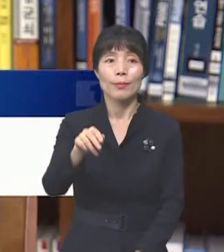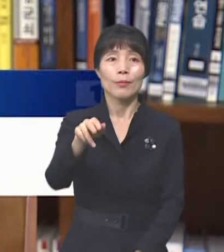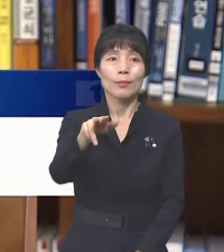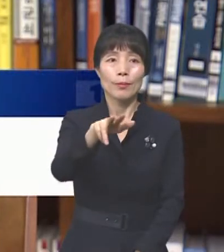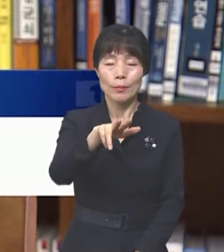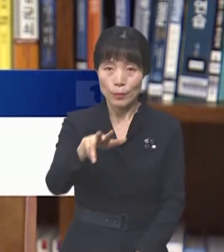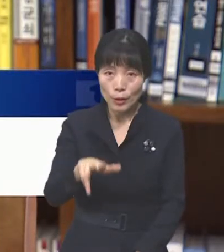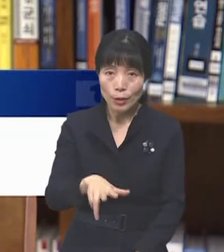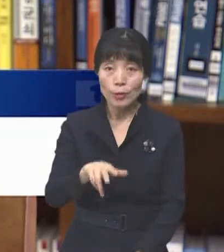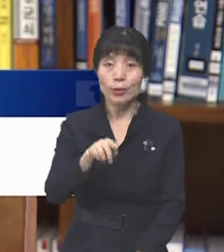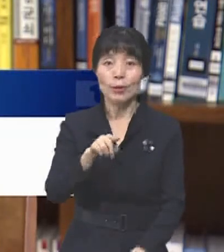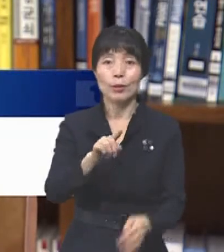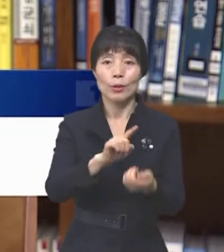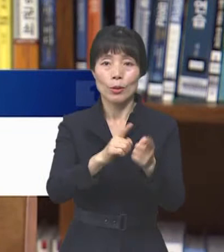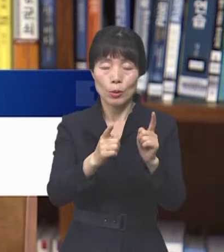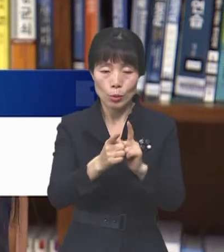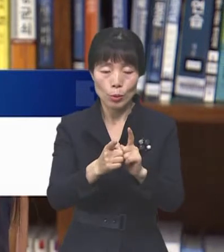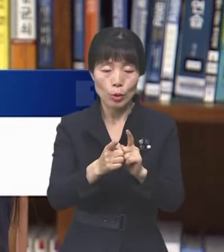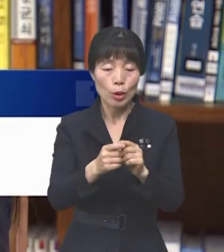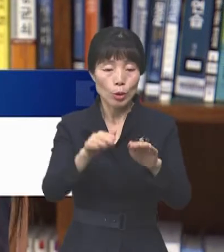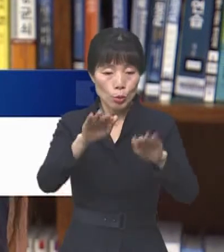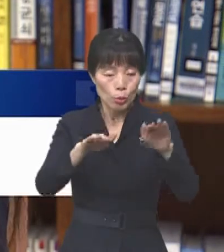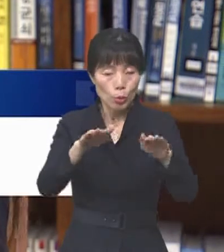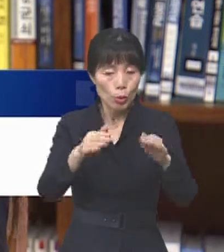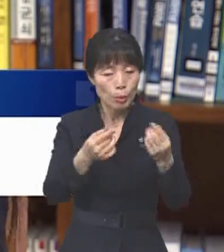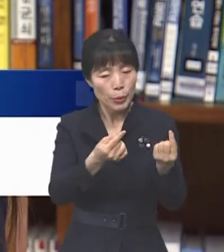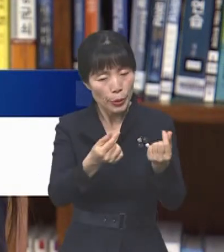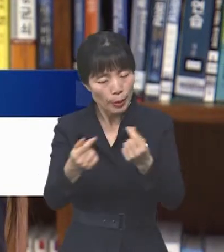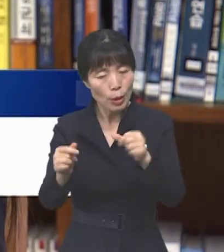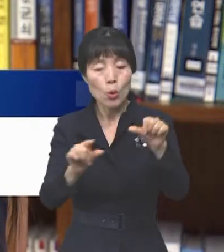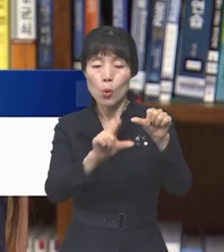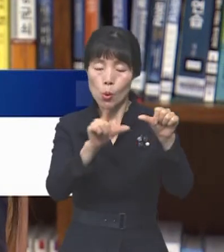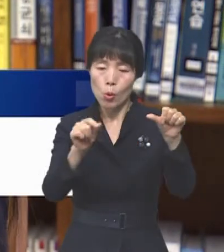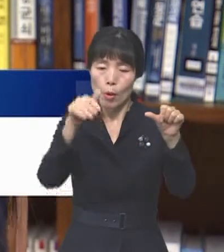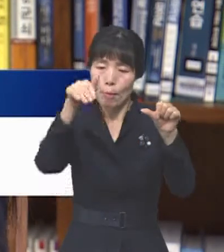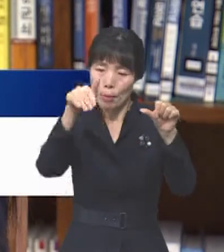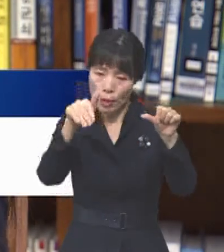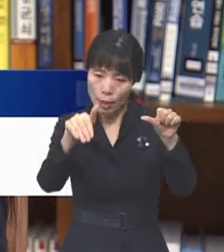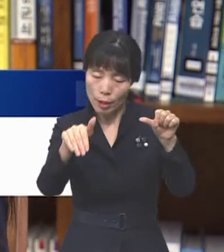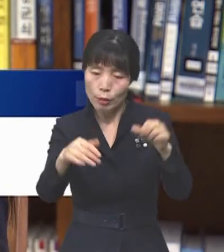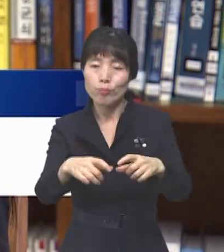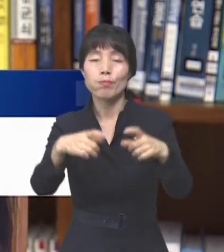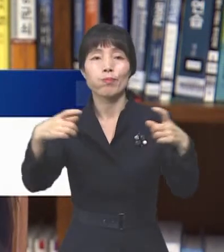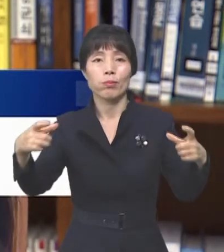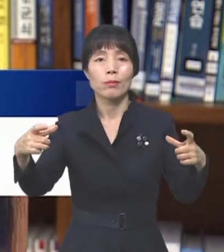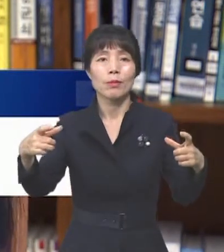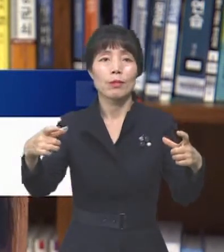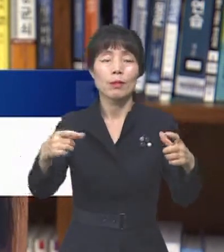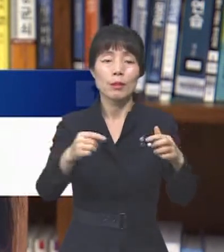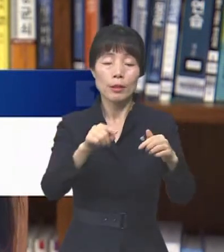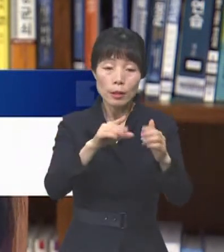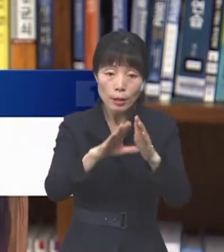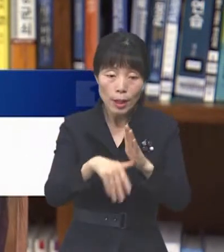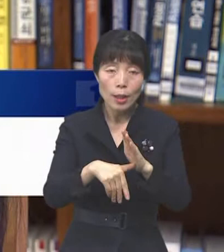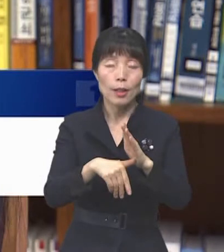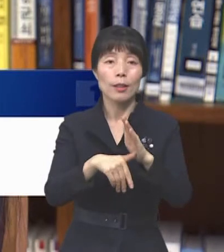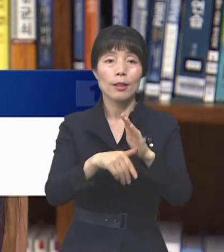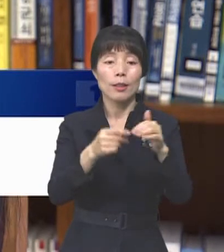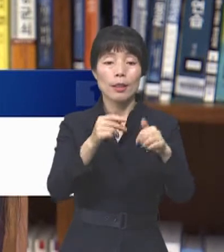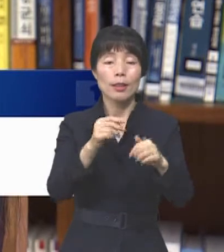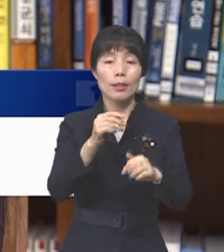계속 같은 수준을 유지하고 있다가 금년 5월부터 감소세가 확대가 되었거든요. 이 시기에